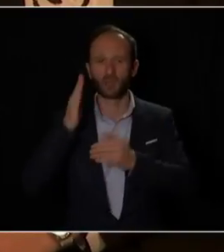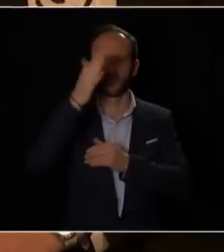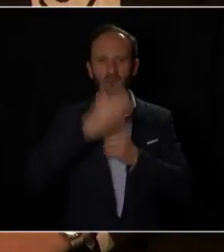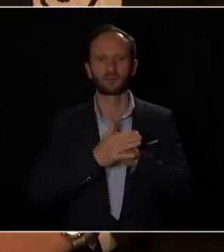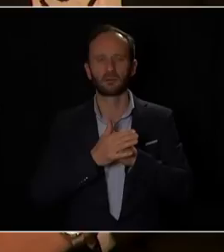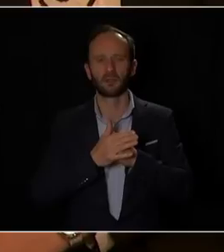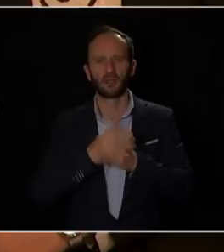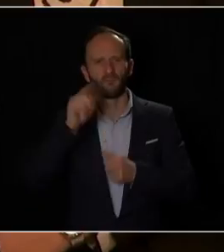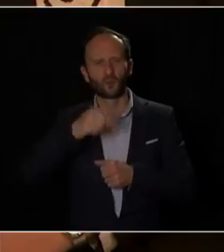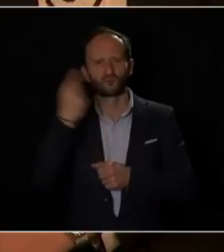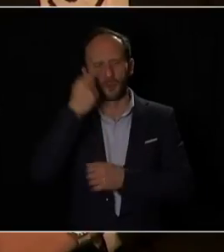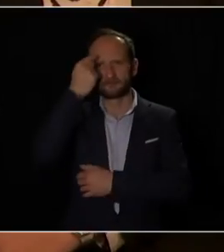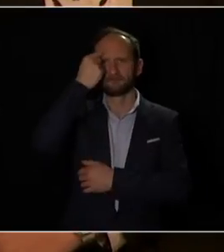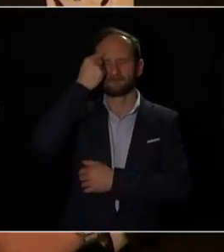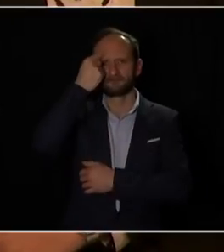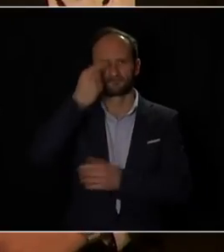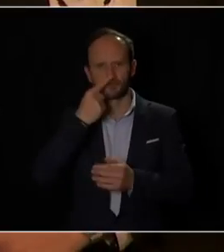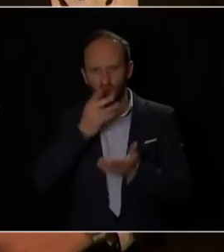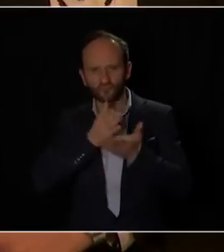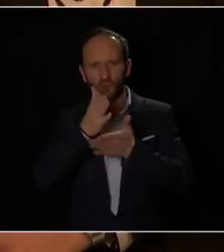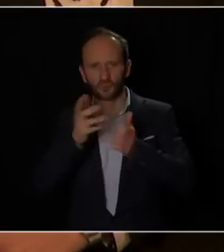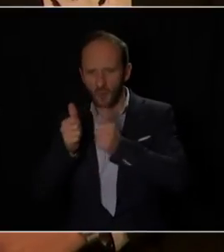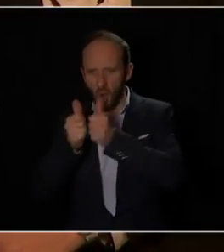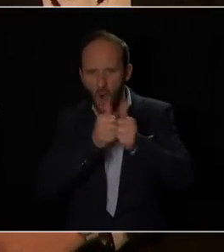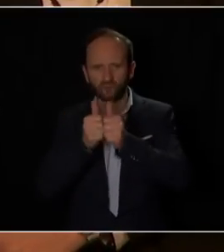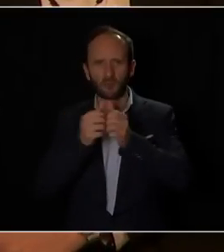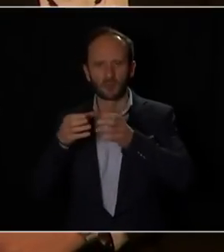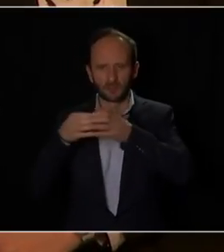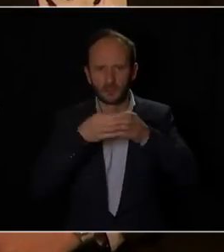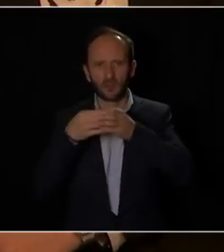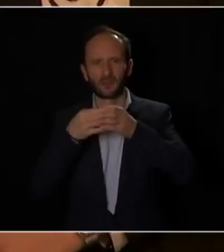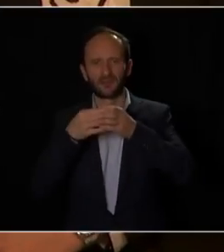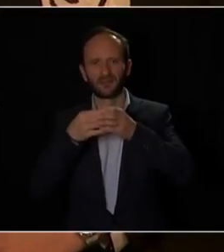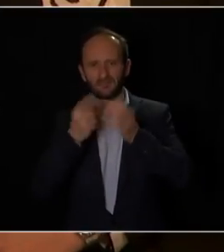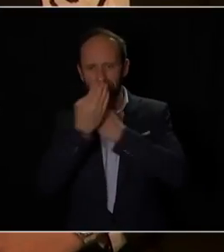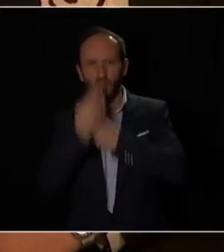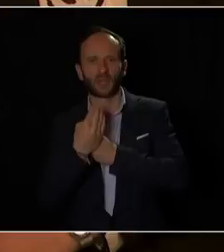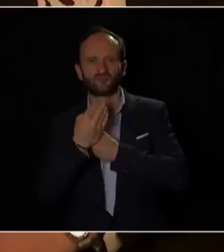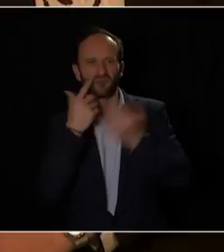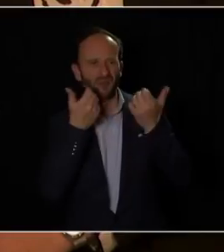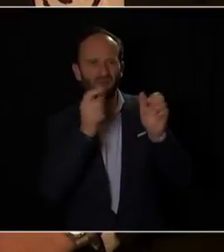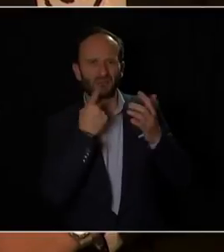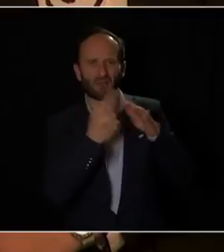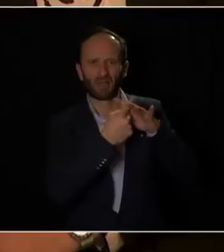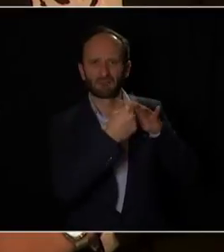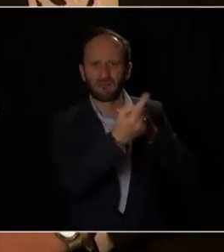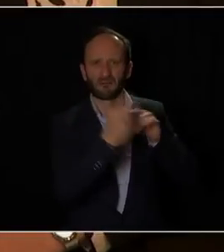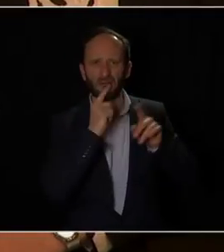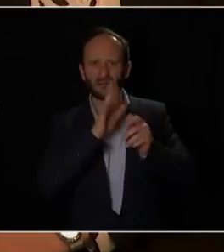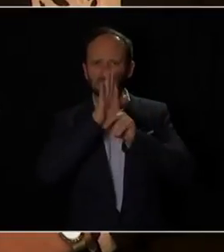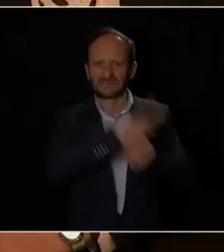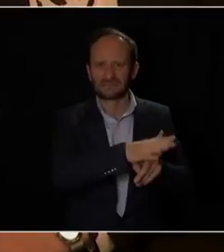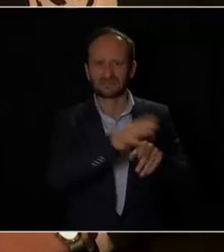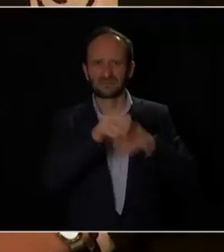conserver à l'esprit le sens du collectif. Il nous protégera du repli sur soi, de l'exclusion, du racisme